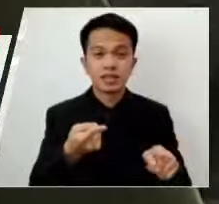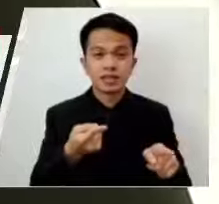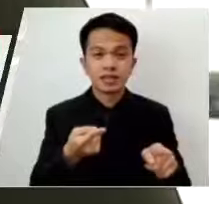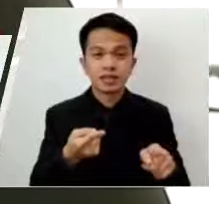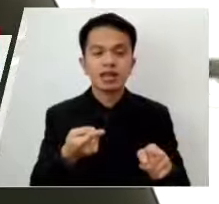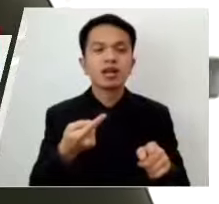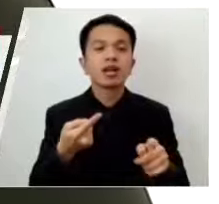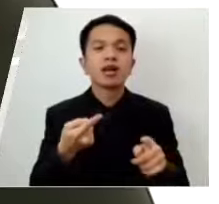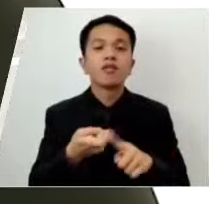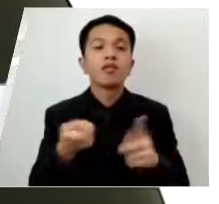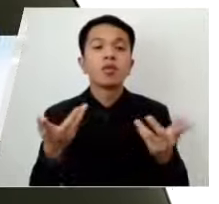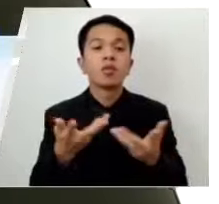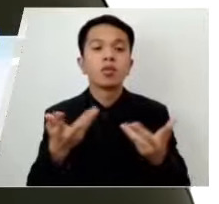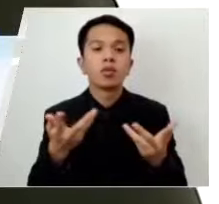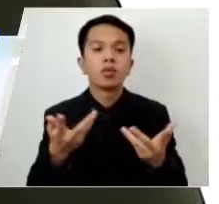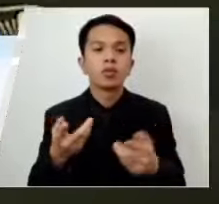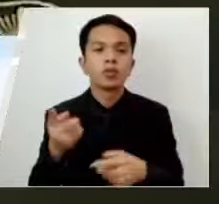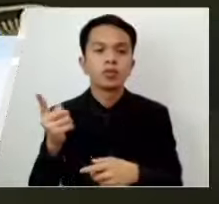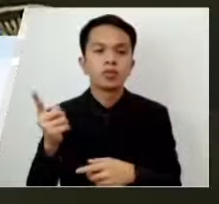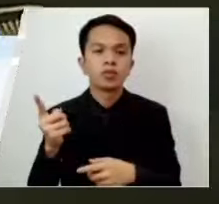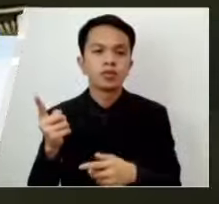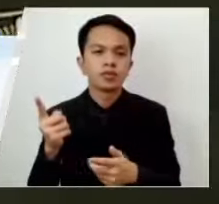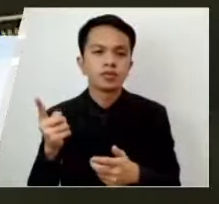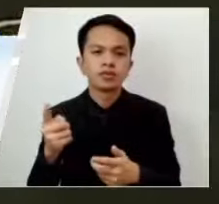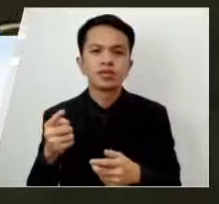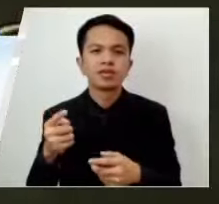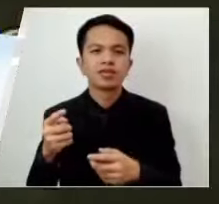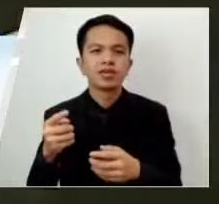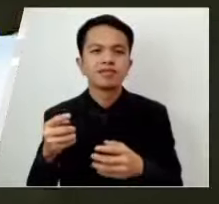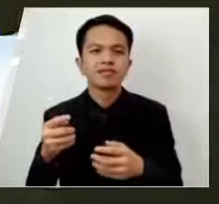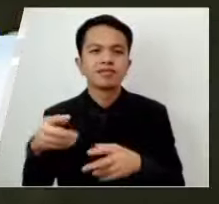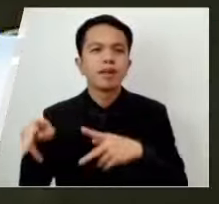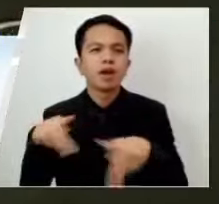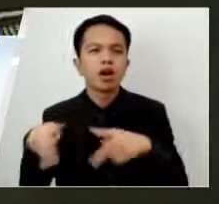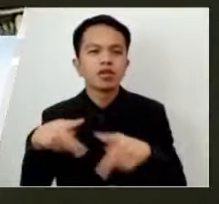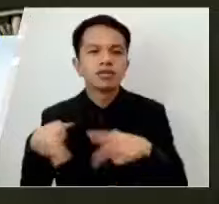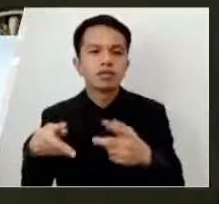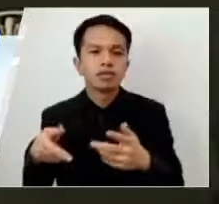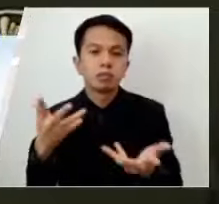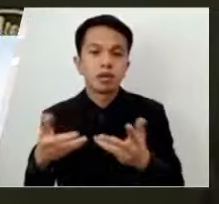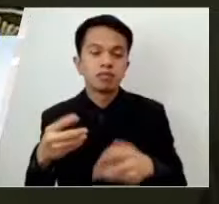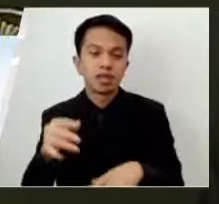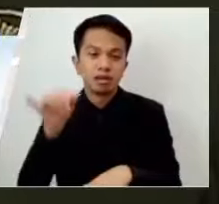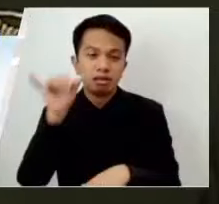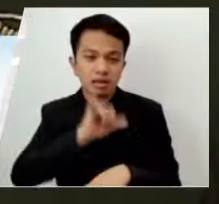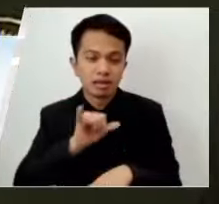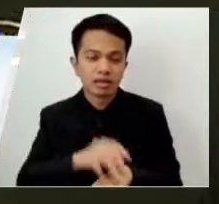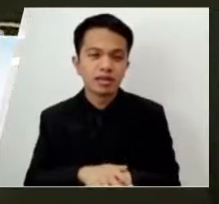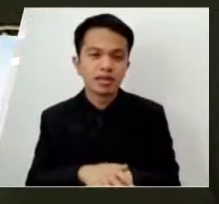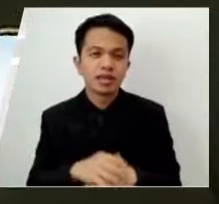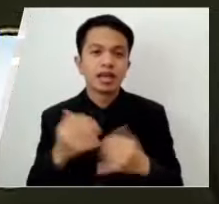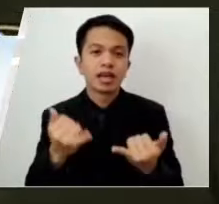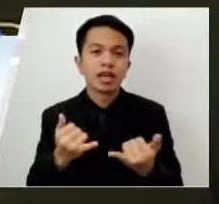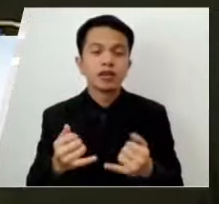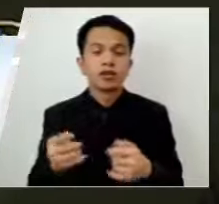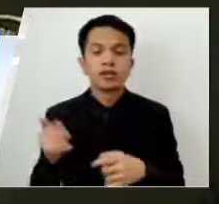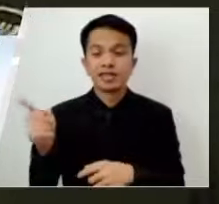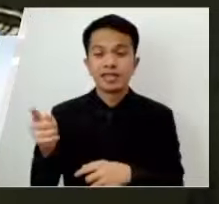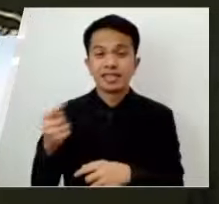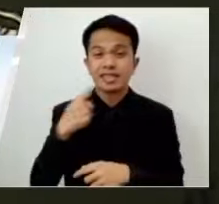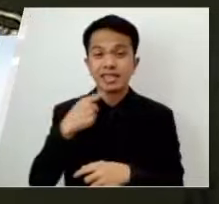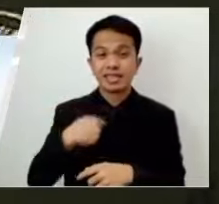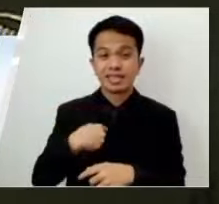siyang gimmick. So apparently, medyo nakainom po siguro ito. And based on the information that we were able to